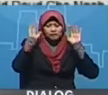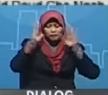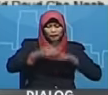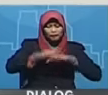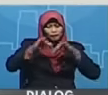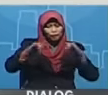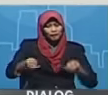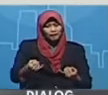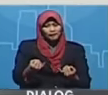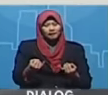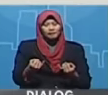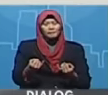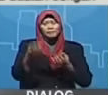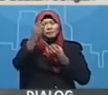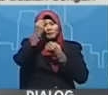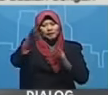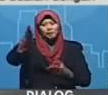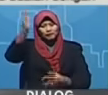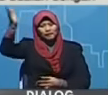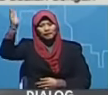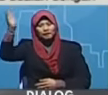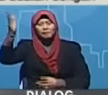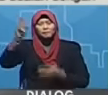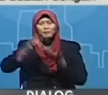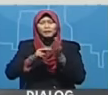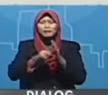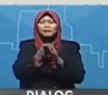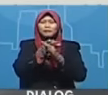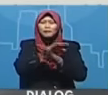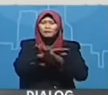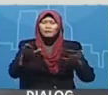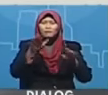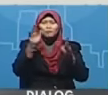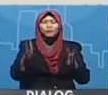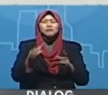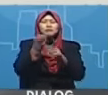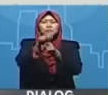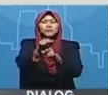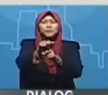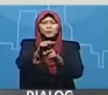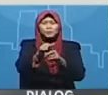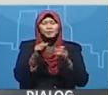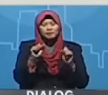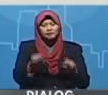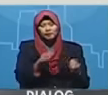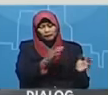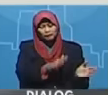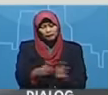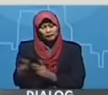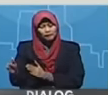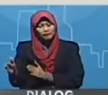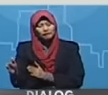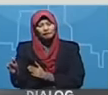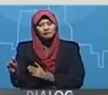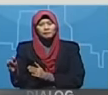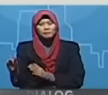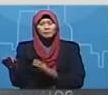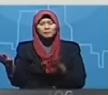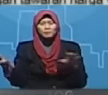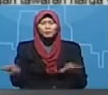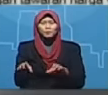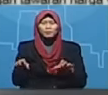contohnya. Supaya masyarakat ni sedar dengan tertipu. Kita juga membuat perancangan akan melaksanakan untuk